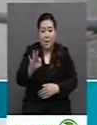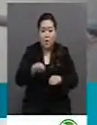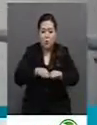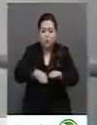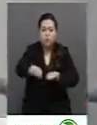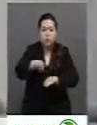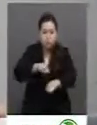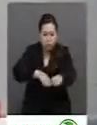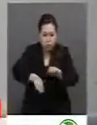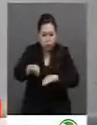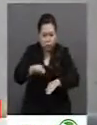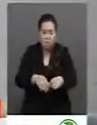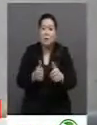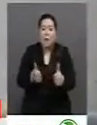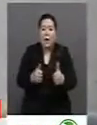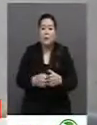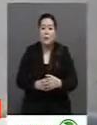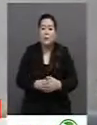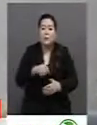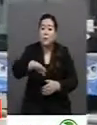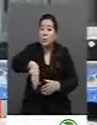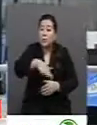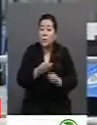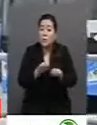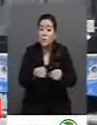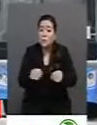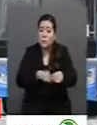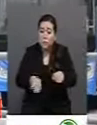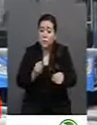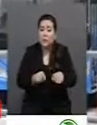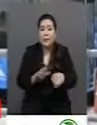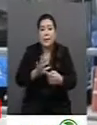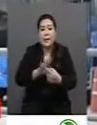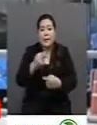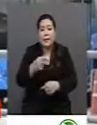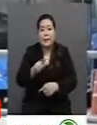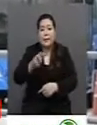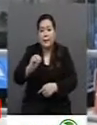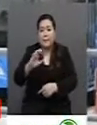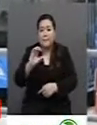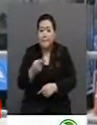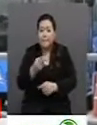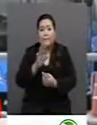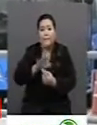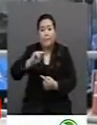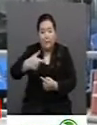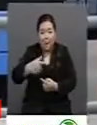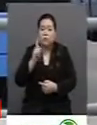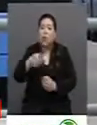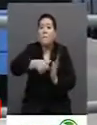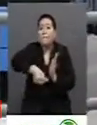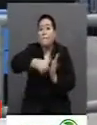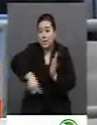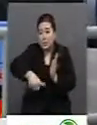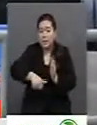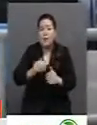เรือซึ่งเป็นรถเมย์ NGV ของทางเบสลินกรุ๊ปนะคะแล้วก็ต้องวางเงินประกันภาษีนำเข้าในอัตรา